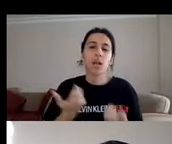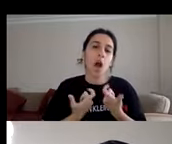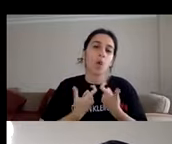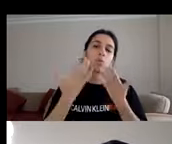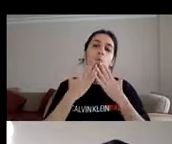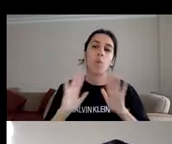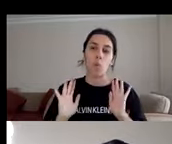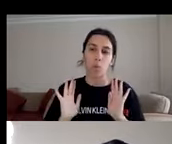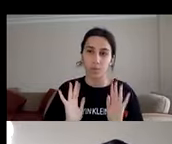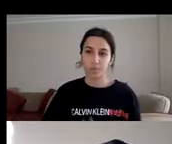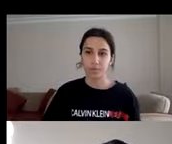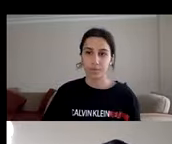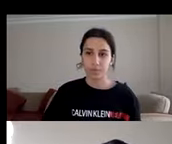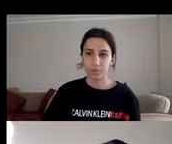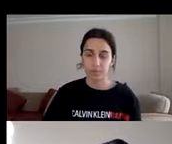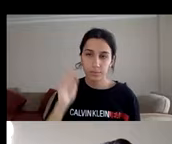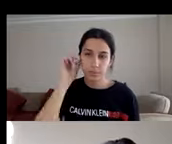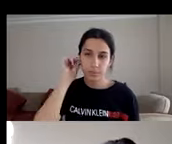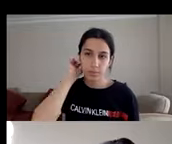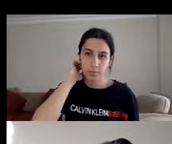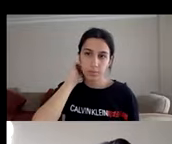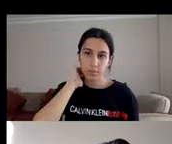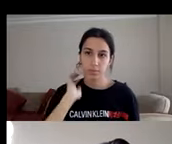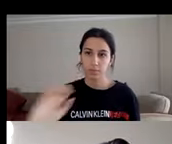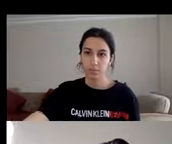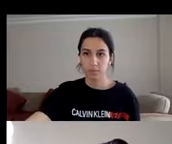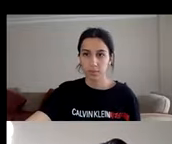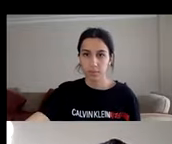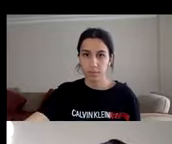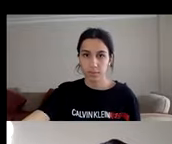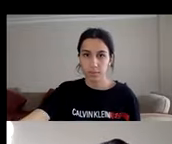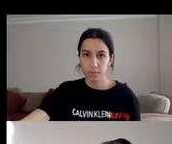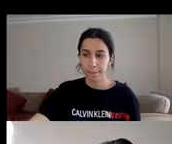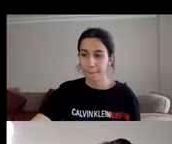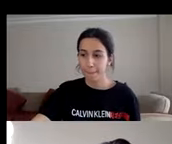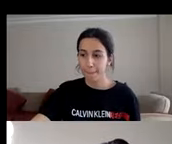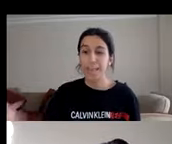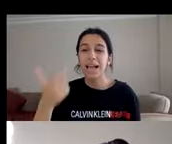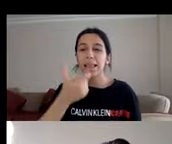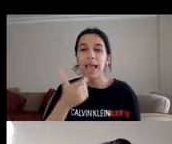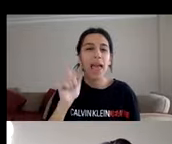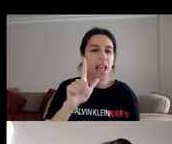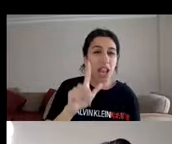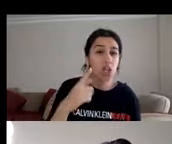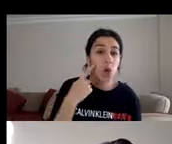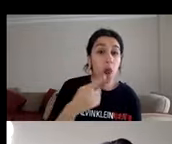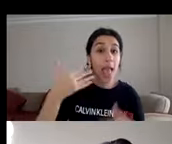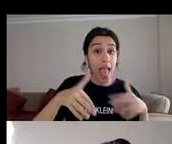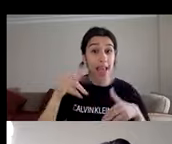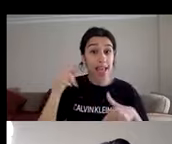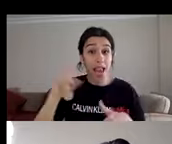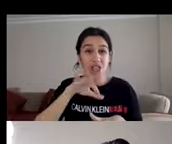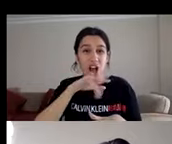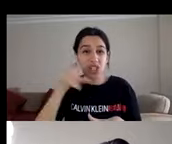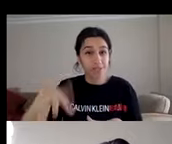yok. Onu söyleyeyim. Biraz şey tarafında da tabii hangi birimler ilgilenecek? İşler karıştı. İşte Engelli ve Yaşlı Hizmetleri Genel